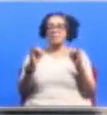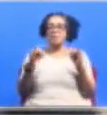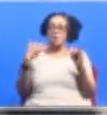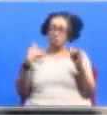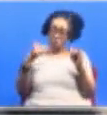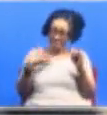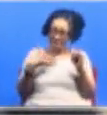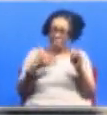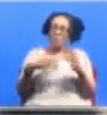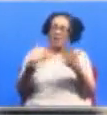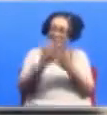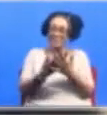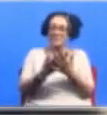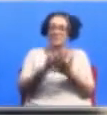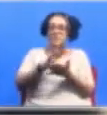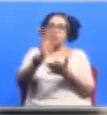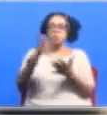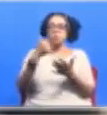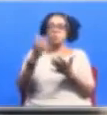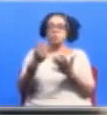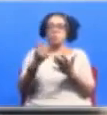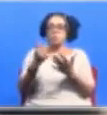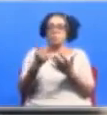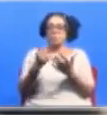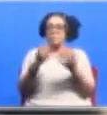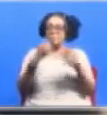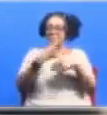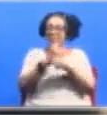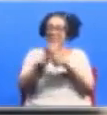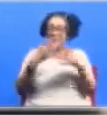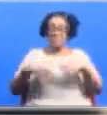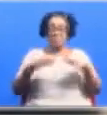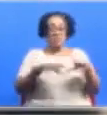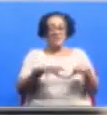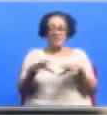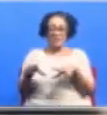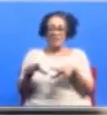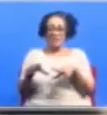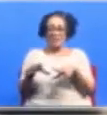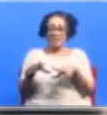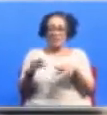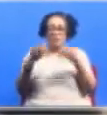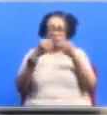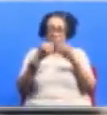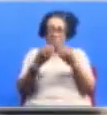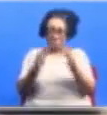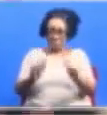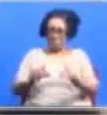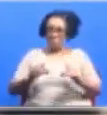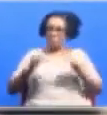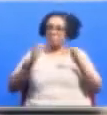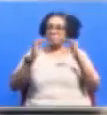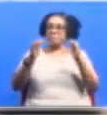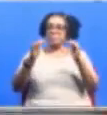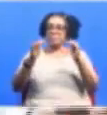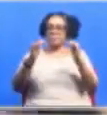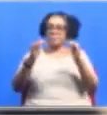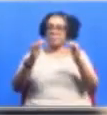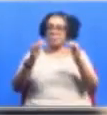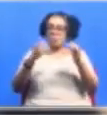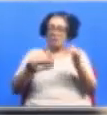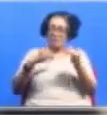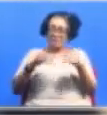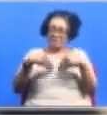wakora wanapatikana, wale ambao wameumiza wananchi tutakupandisha cheo, tutakupatia